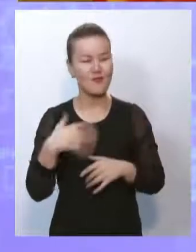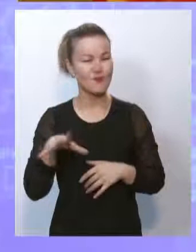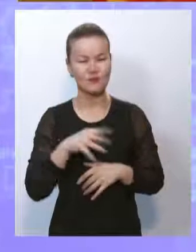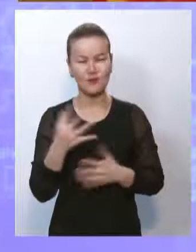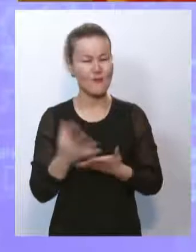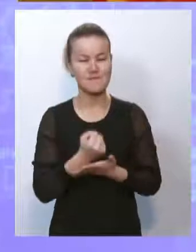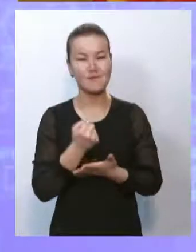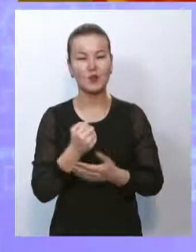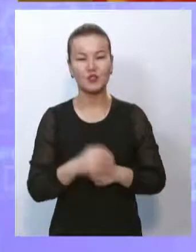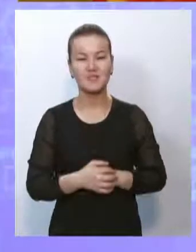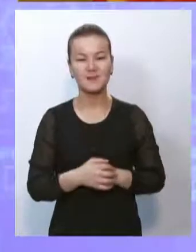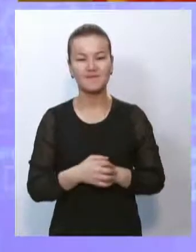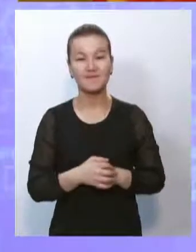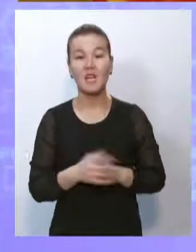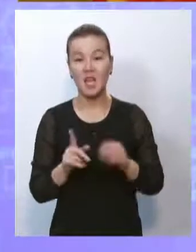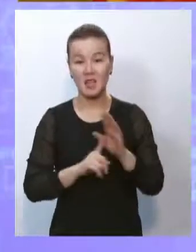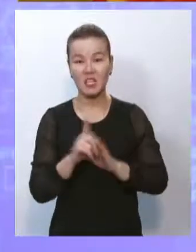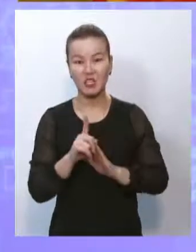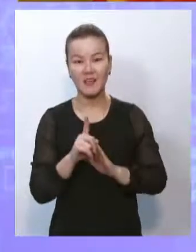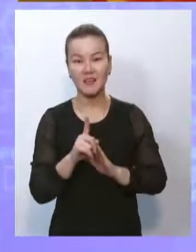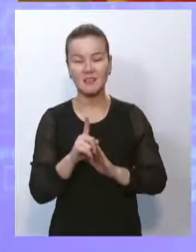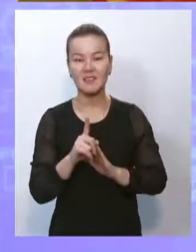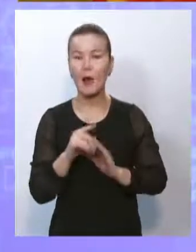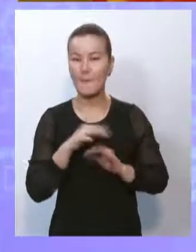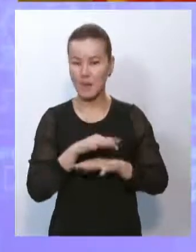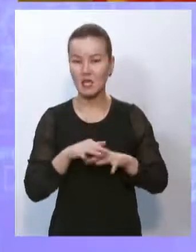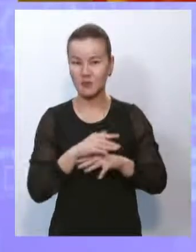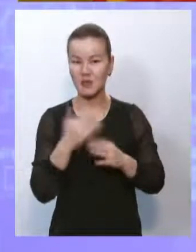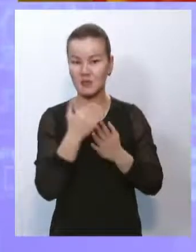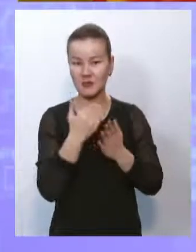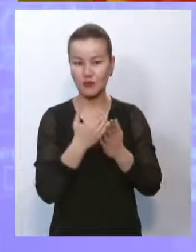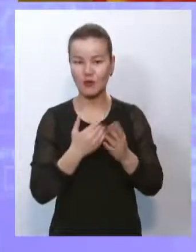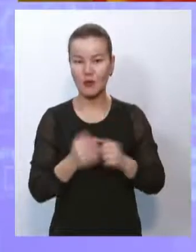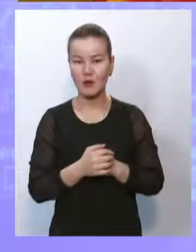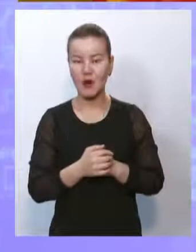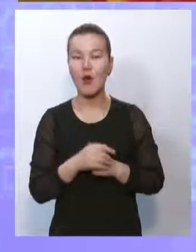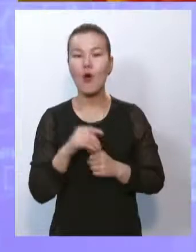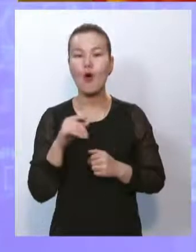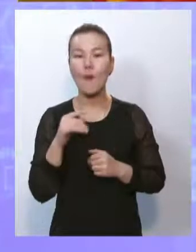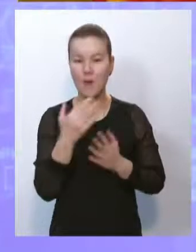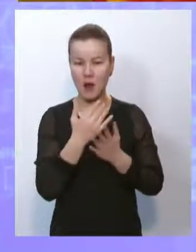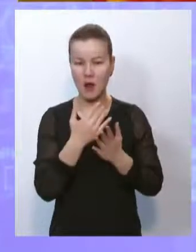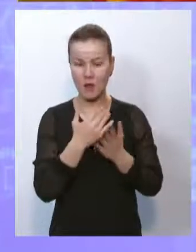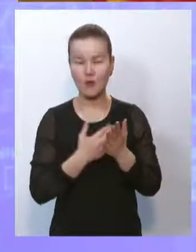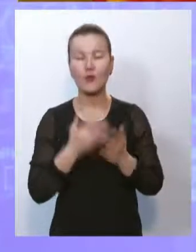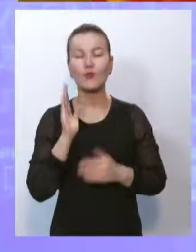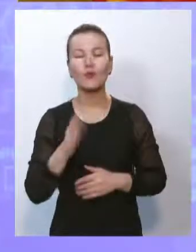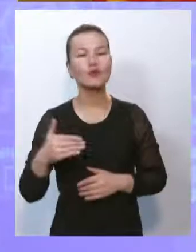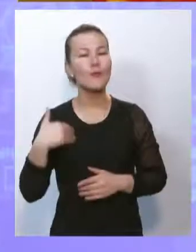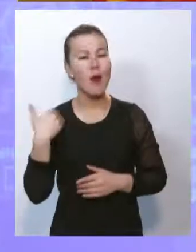получиться начинаеться математики урок он падет ребятам